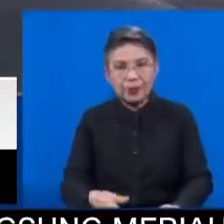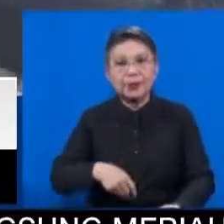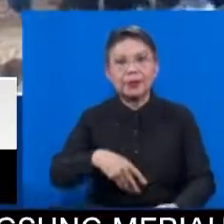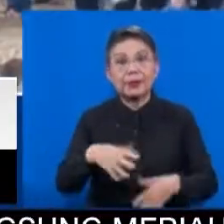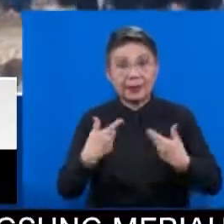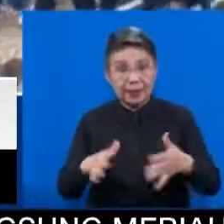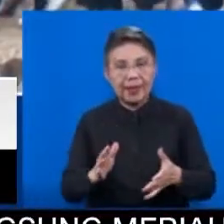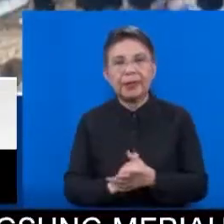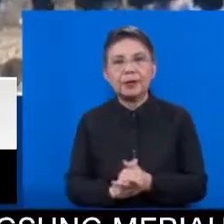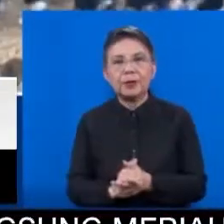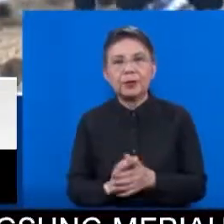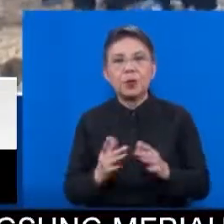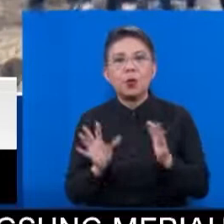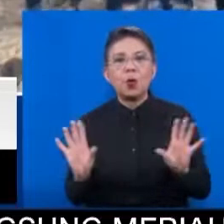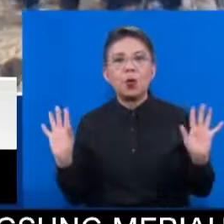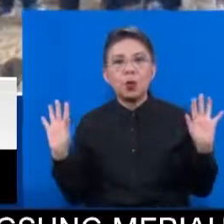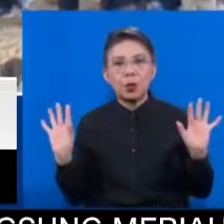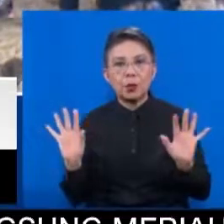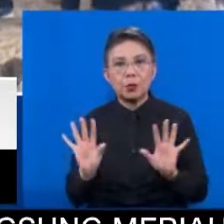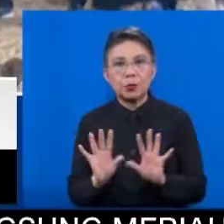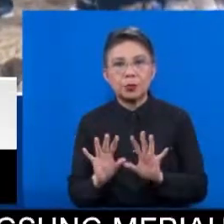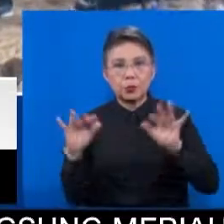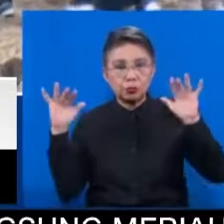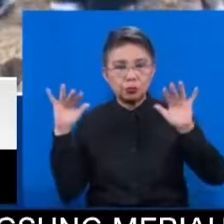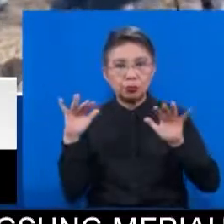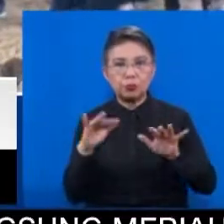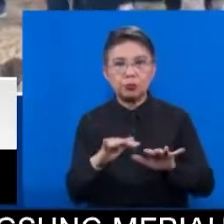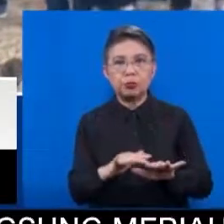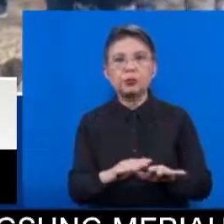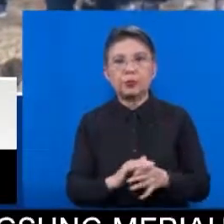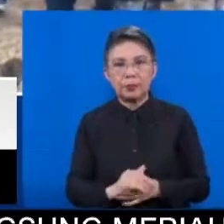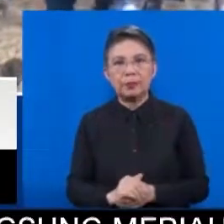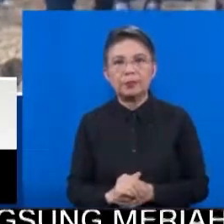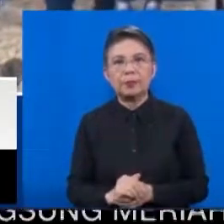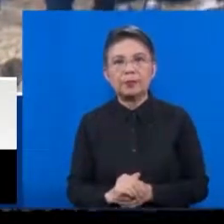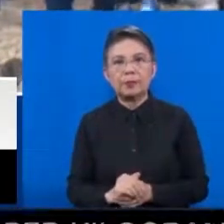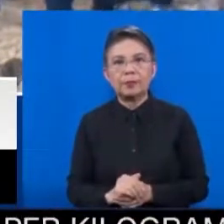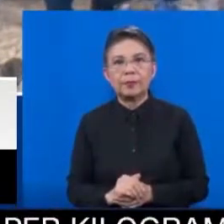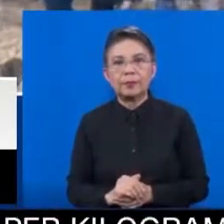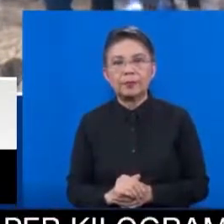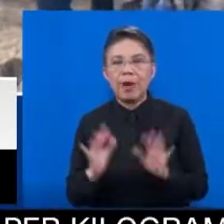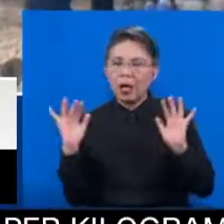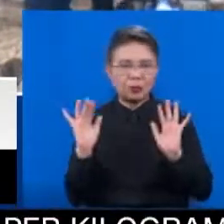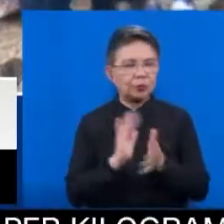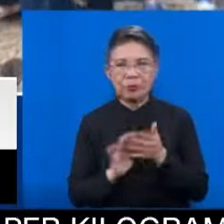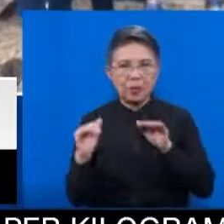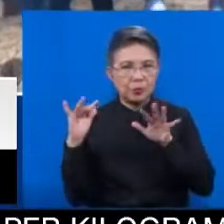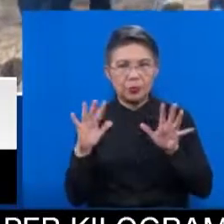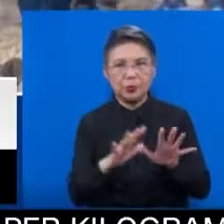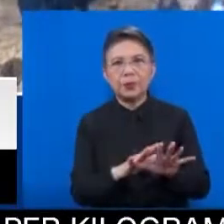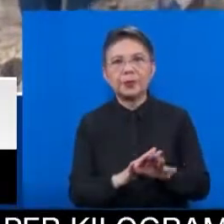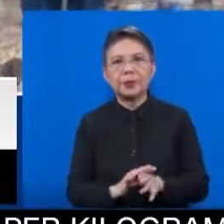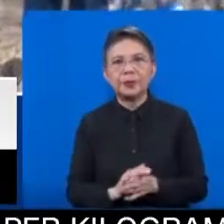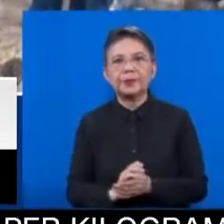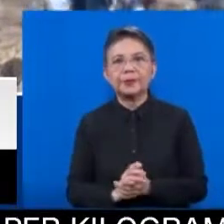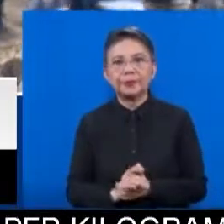selesai dilakukan, warga yang sudah lama menunggu kemudian ini tidak sabar langsung berbondong-bondong